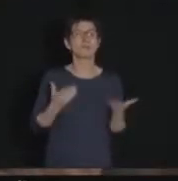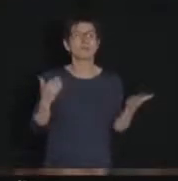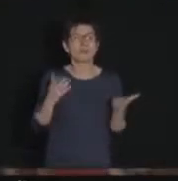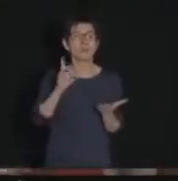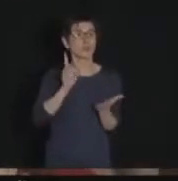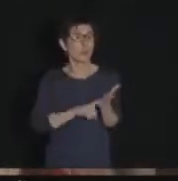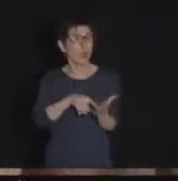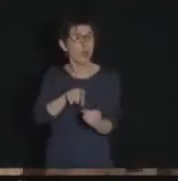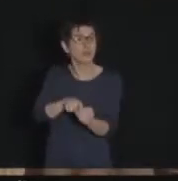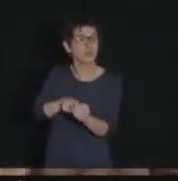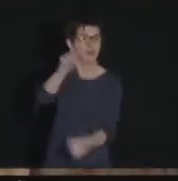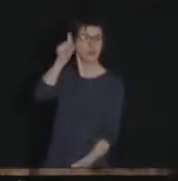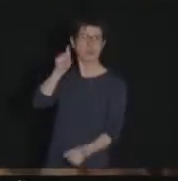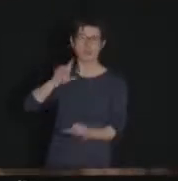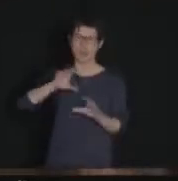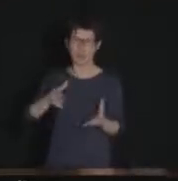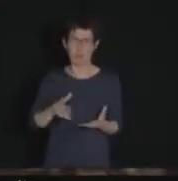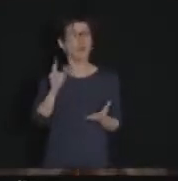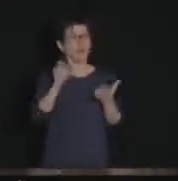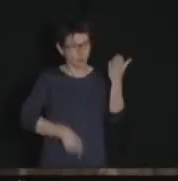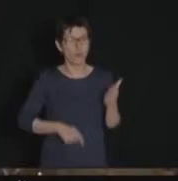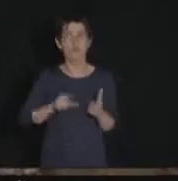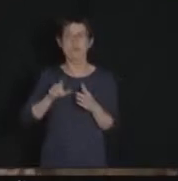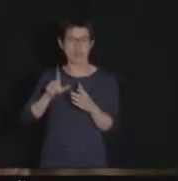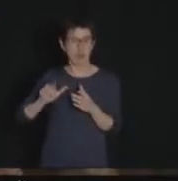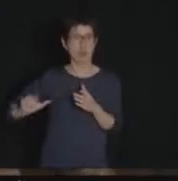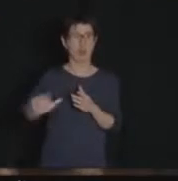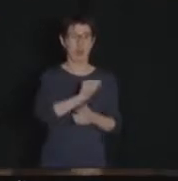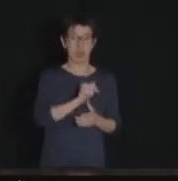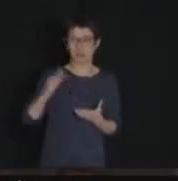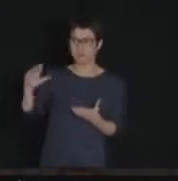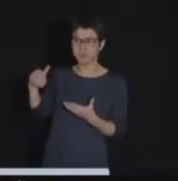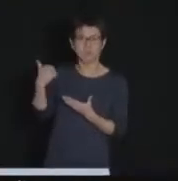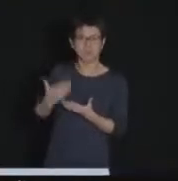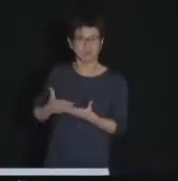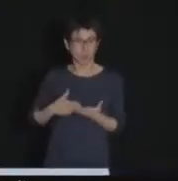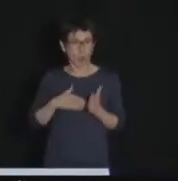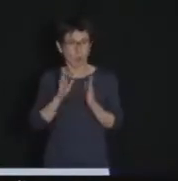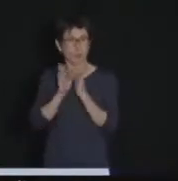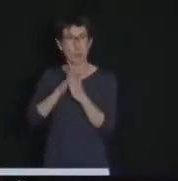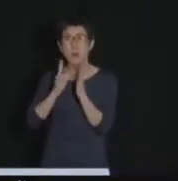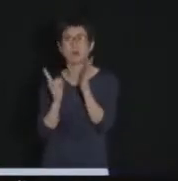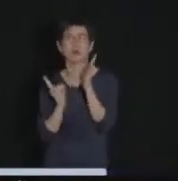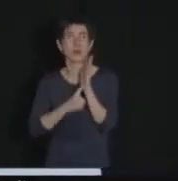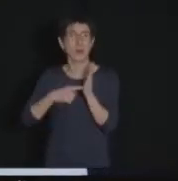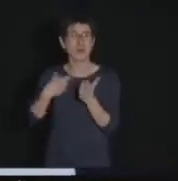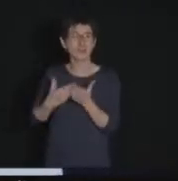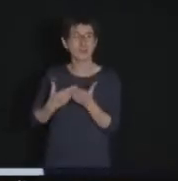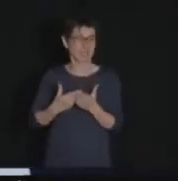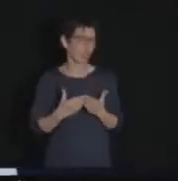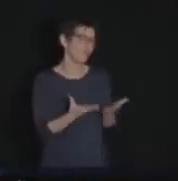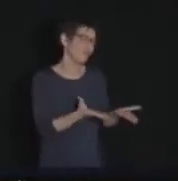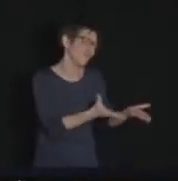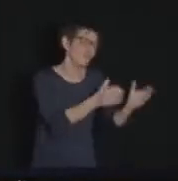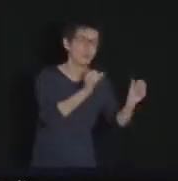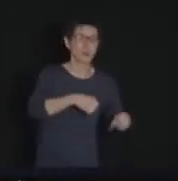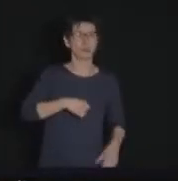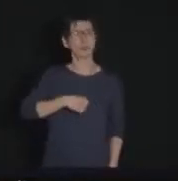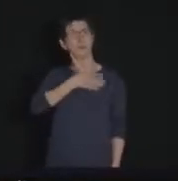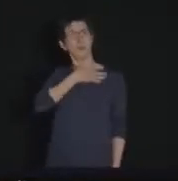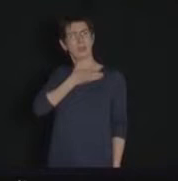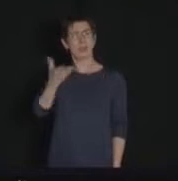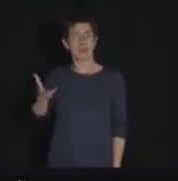par votre tâche. Le droit à la déconnexion doit être établi parce que pour l'instant, il est devenu une faveur. Alors,